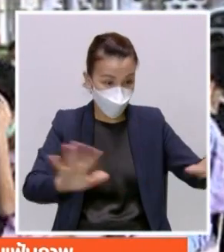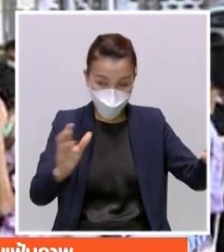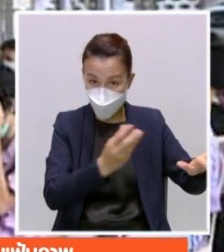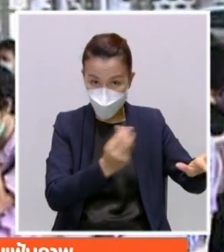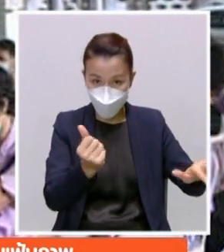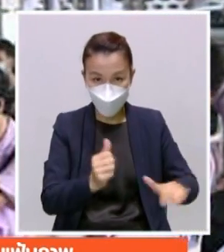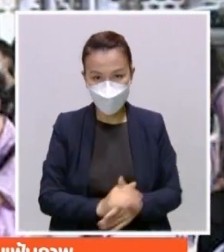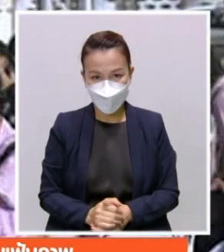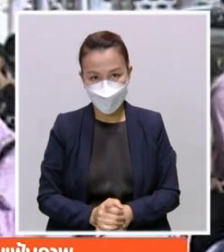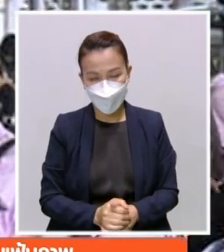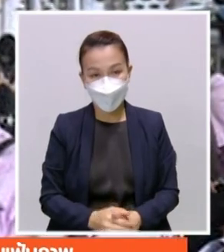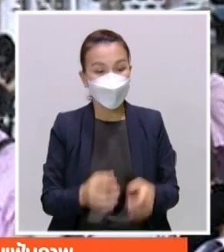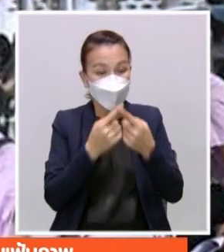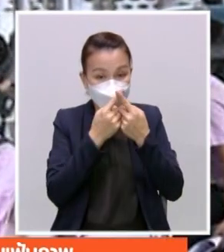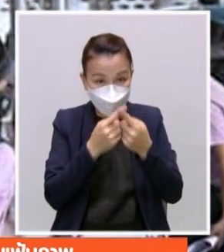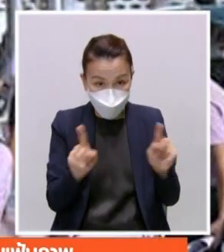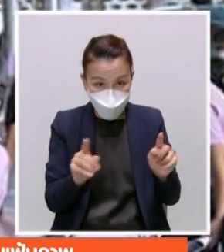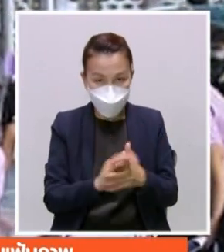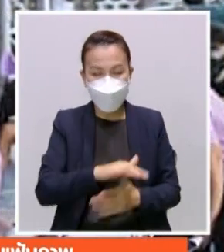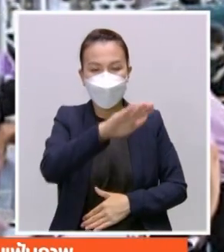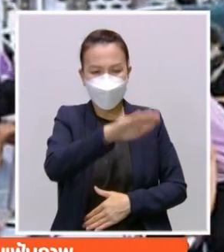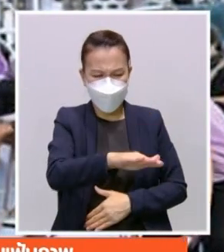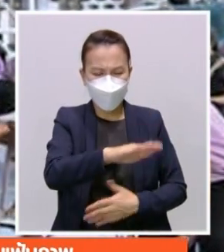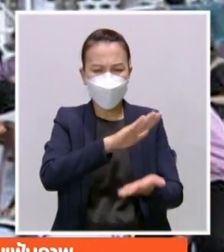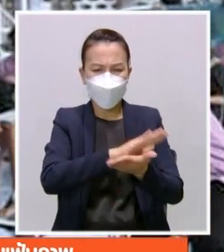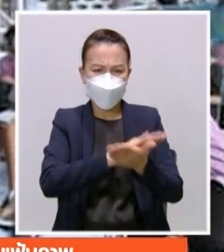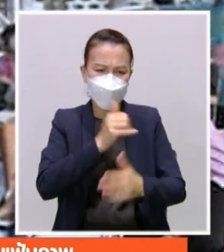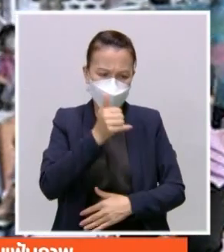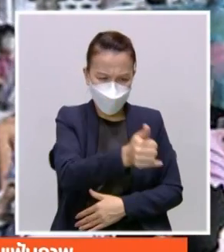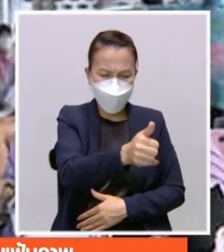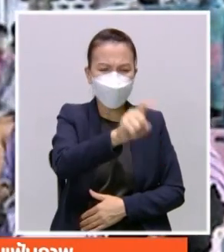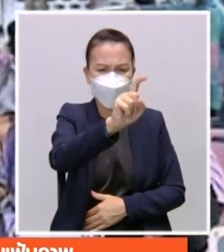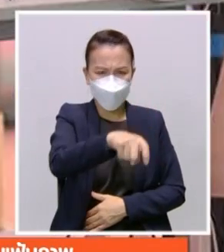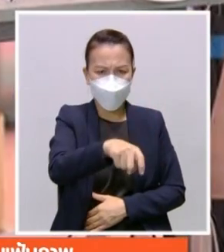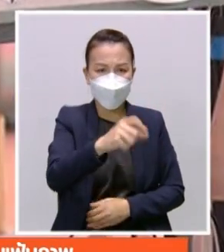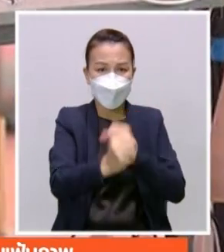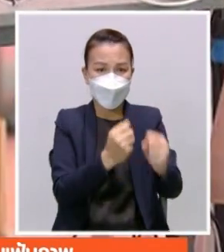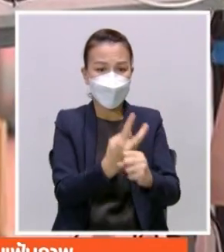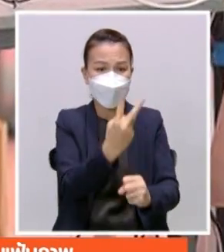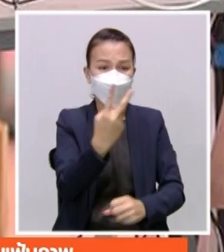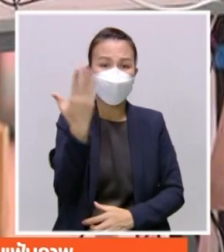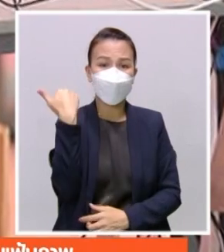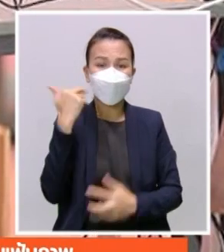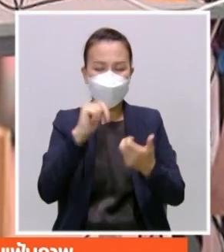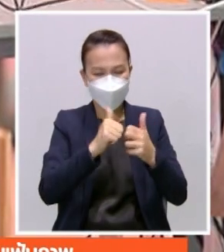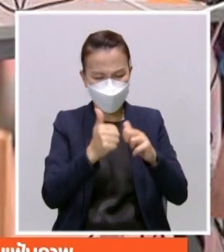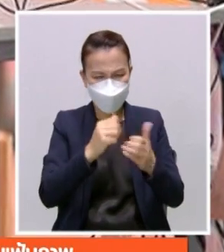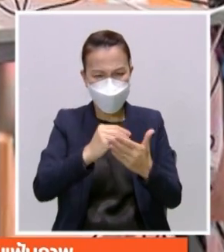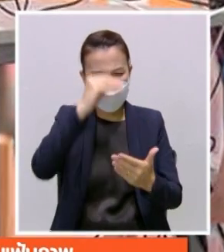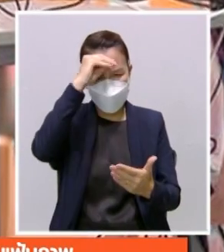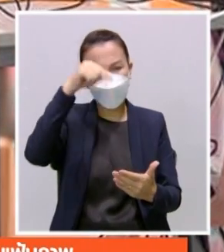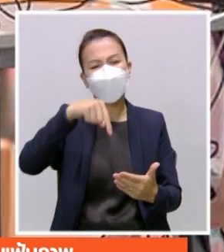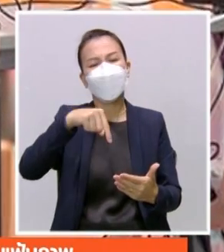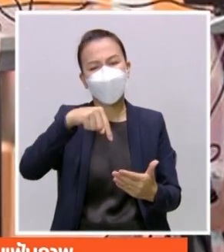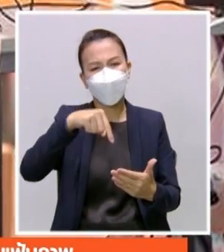าเด็กเล็กแต่อย่างไรก็ตามนะคะเด็กจำเป็นต้องไปโรงเรียนเพราะในช่วง2ปีที่ผ่านมาเด็กมีปัญหาเรื่องของการ